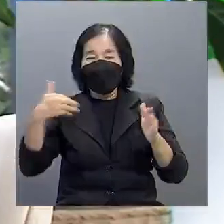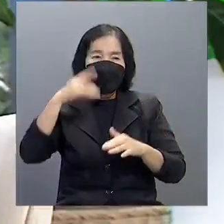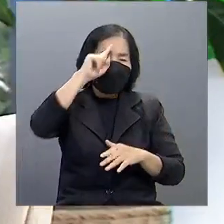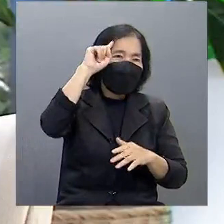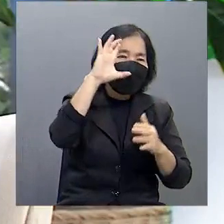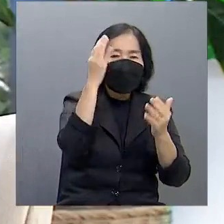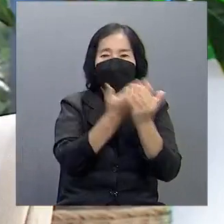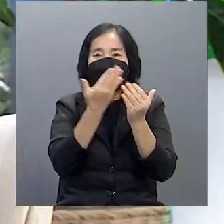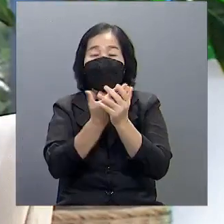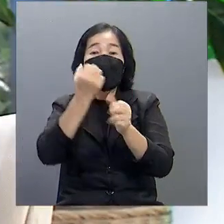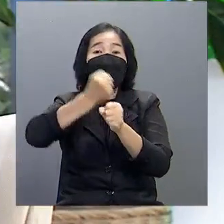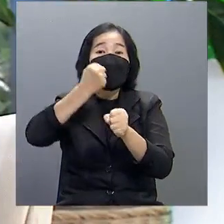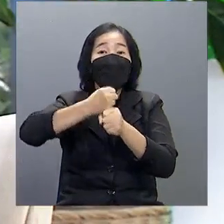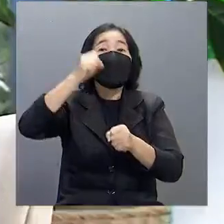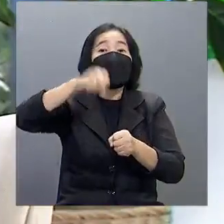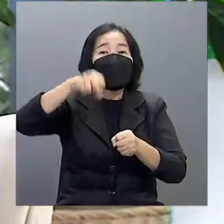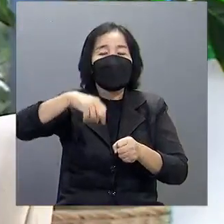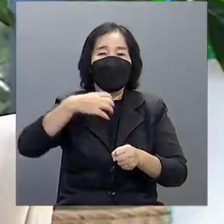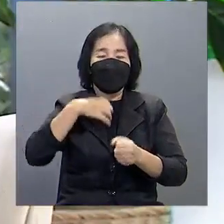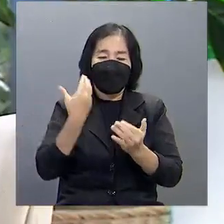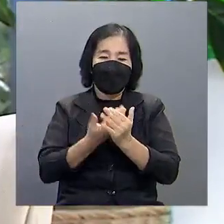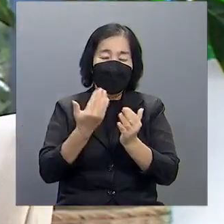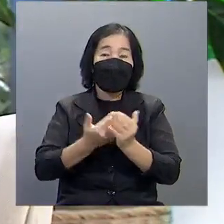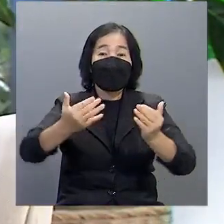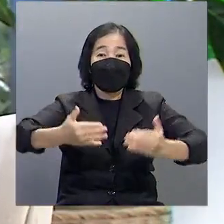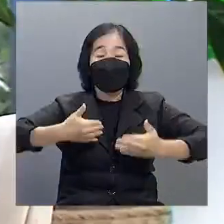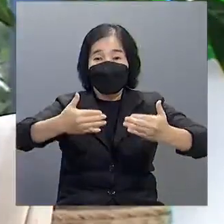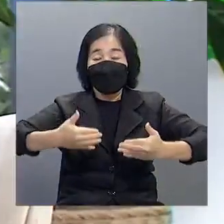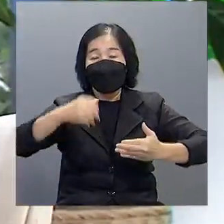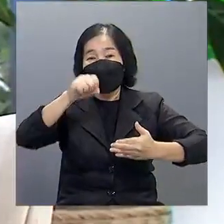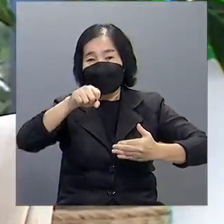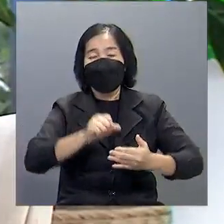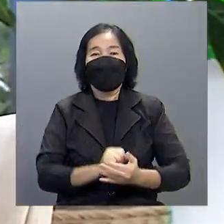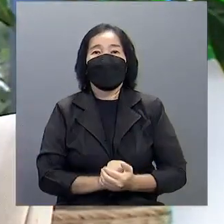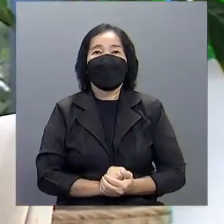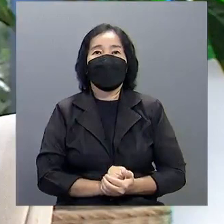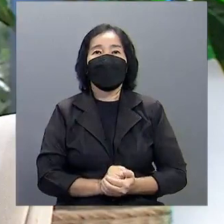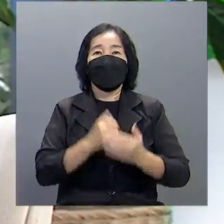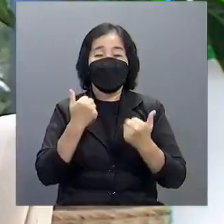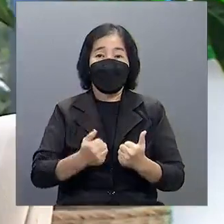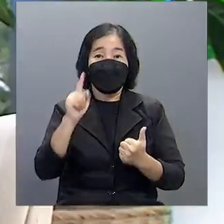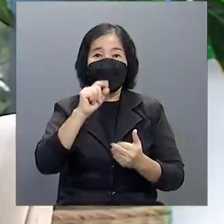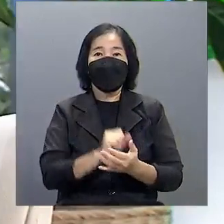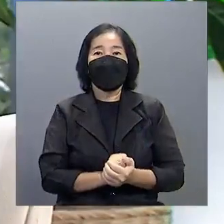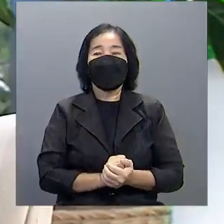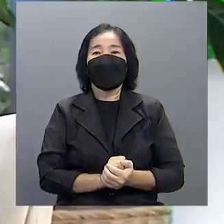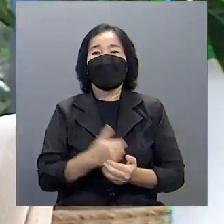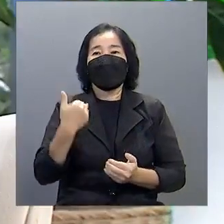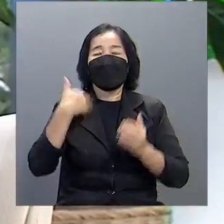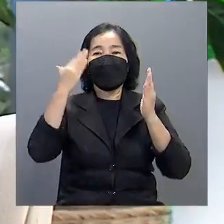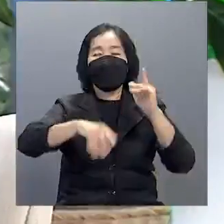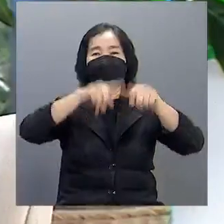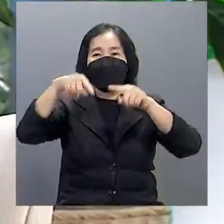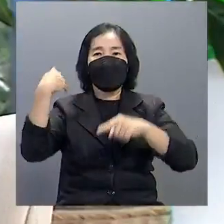พิ่มพูนเงินในกระเป๋าของตัวเองมาจากหลายช่องทางกันมากขึ้นนะคะพาไปดูกันหน่อยค่ะคือหลายคนนะอยากจะเริ่มต้นใหม่อยากจะ